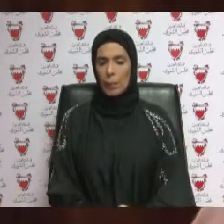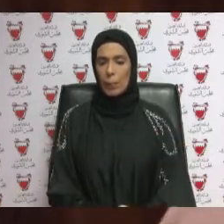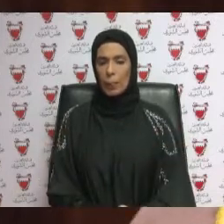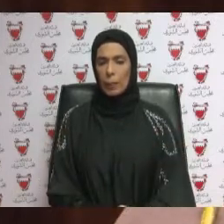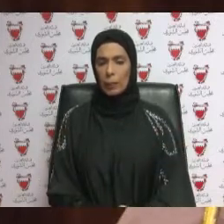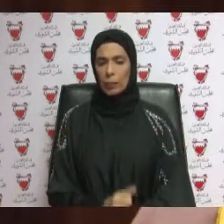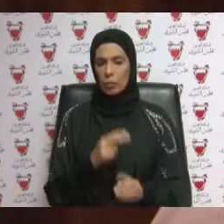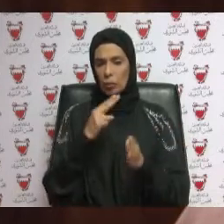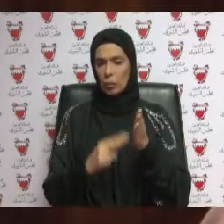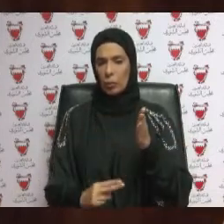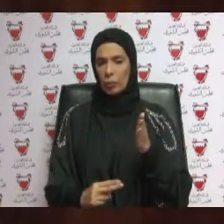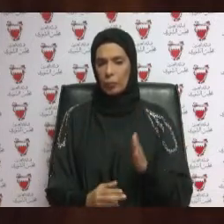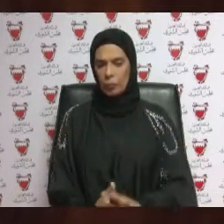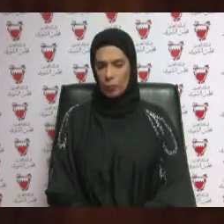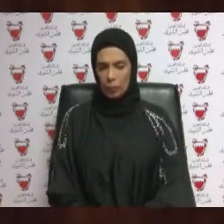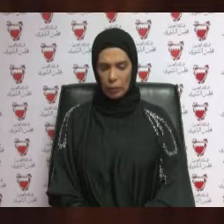قرار